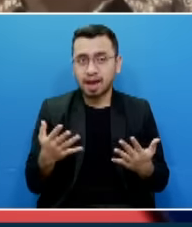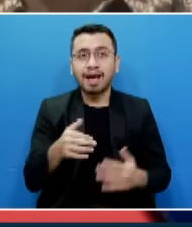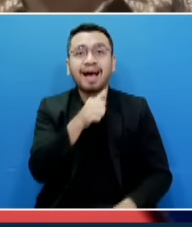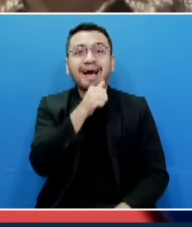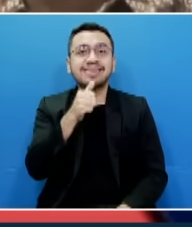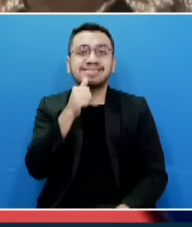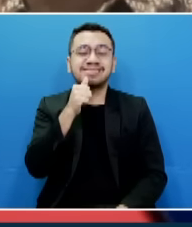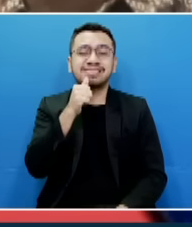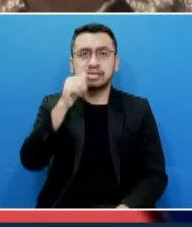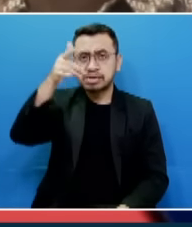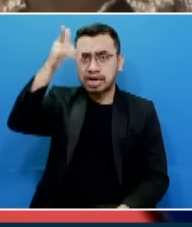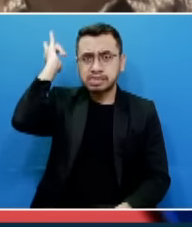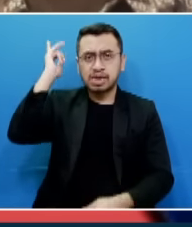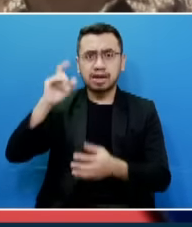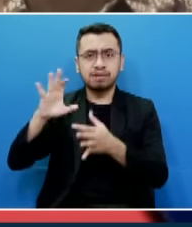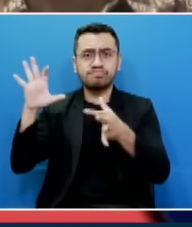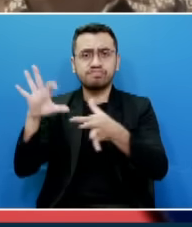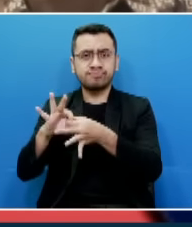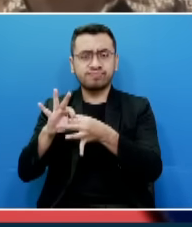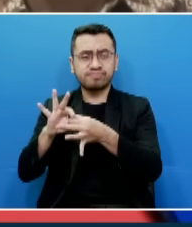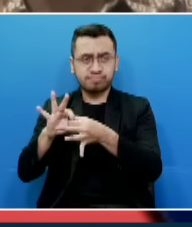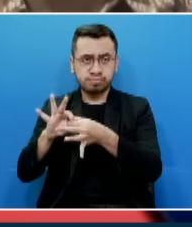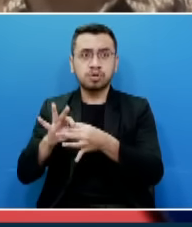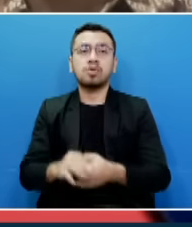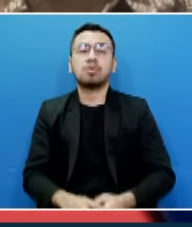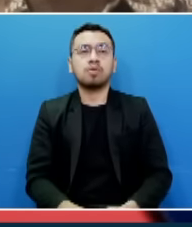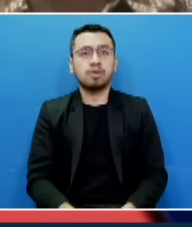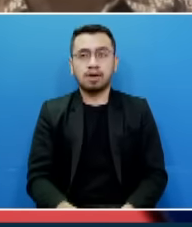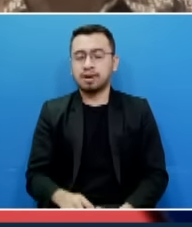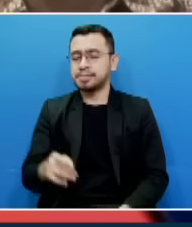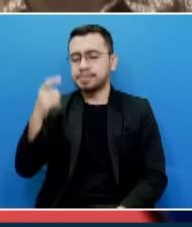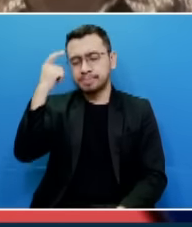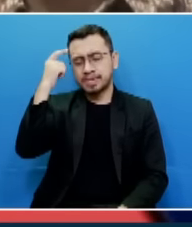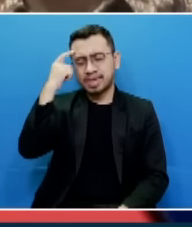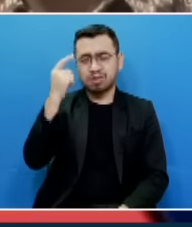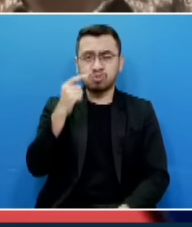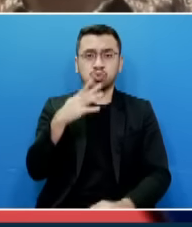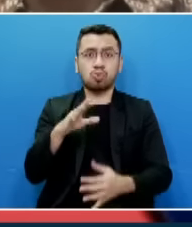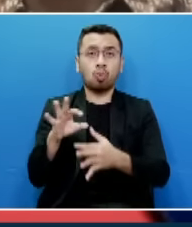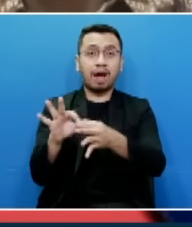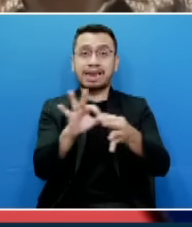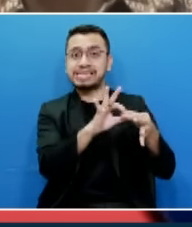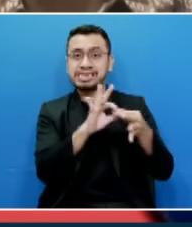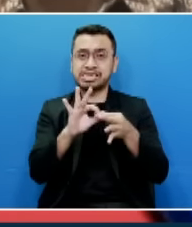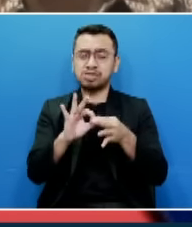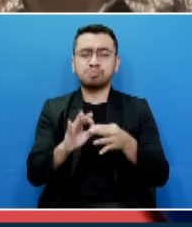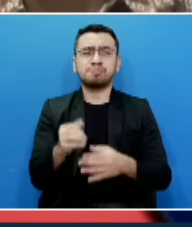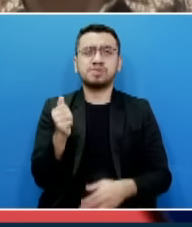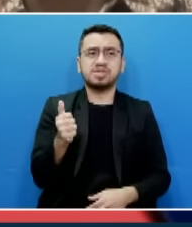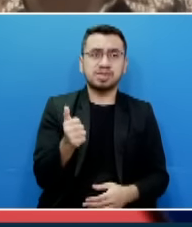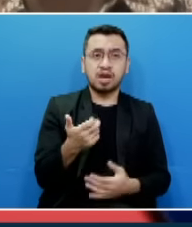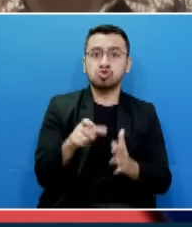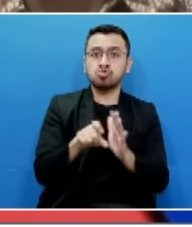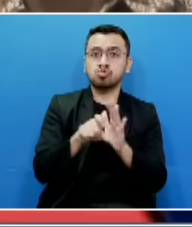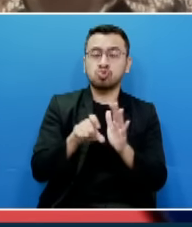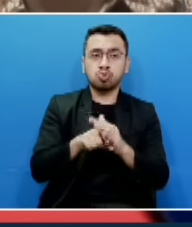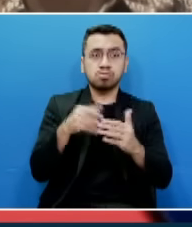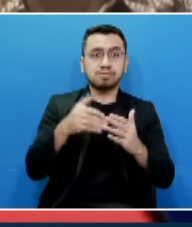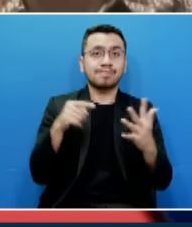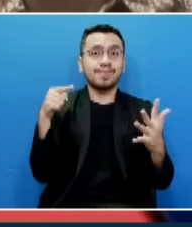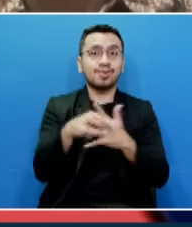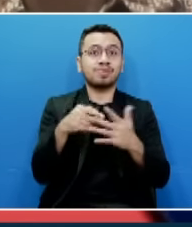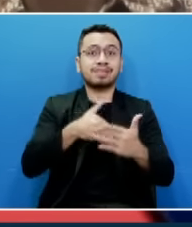soal koalisi Kan terbuka saja kemungkinan misalnya satu enggak lewat putar kedua